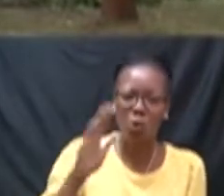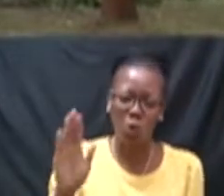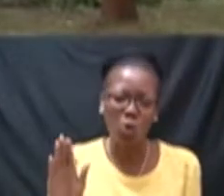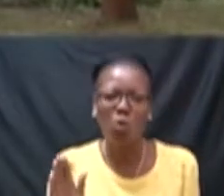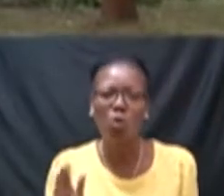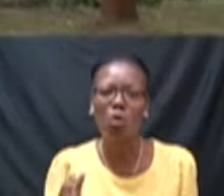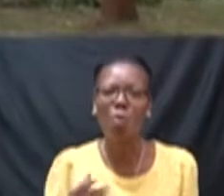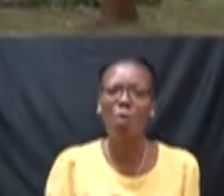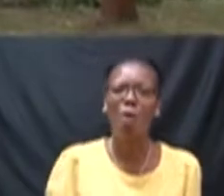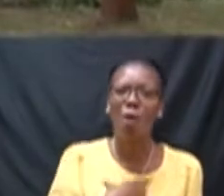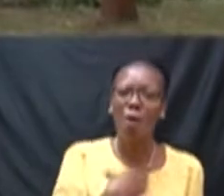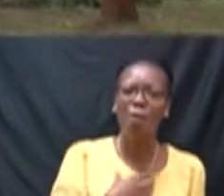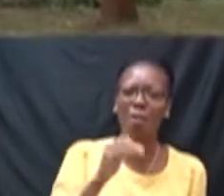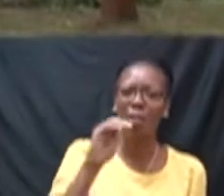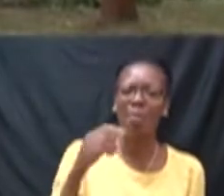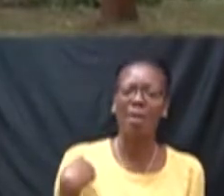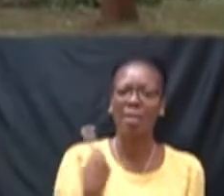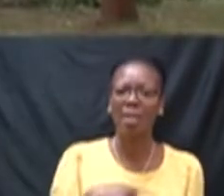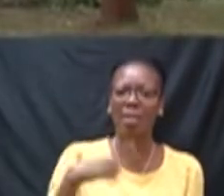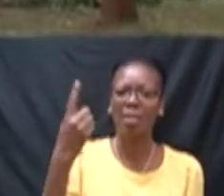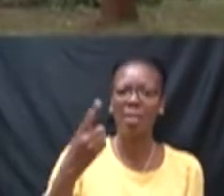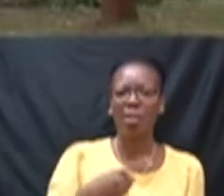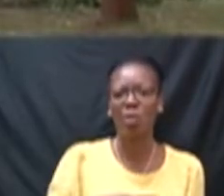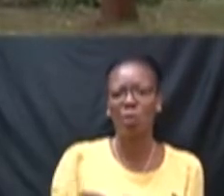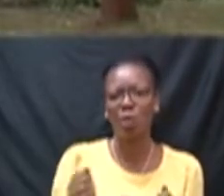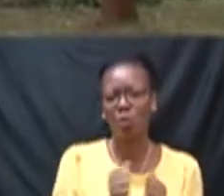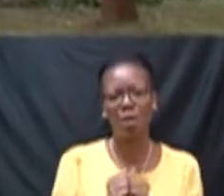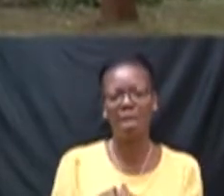ya YouTube. Hadi juma lijalo, nimekuwa